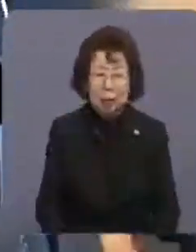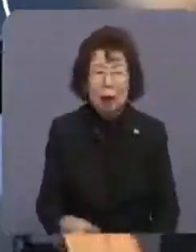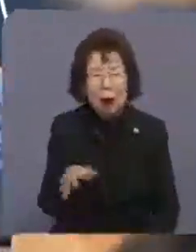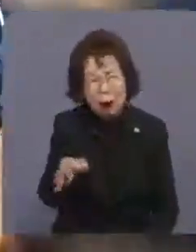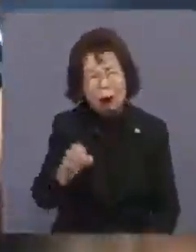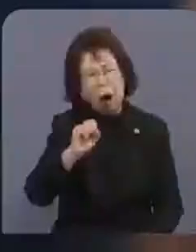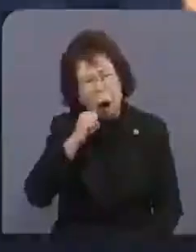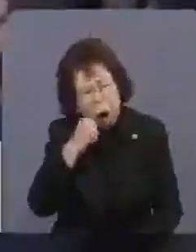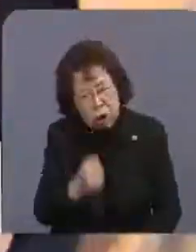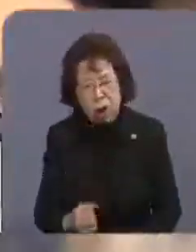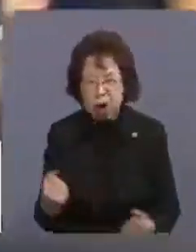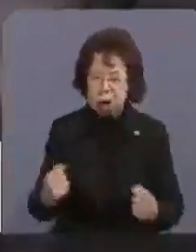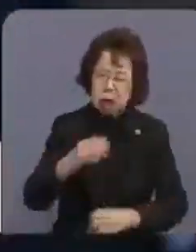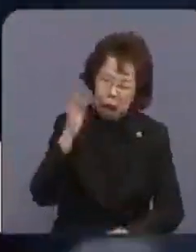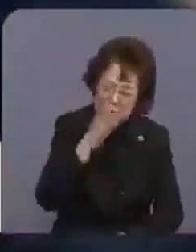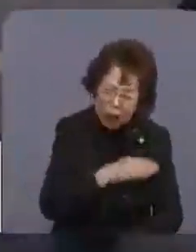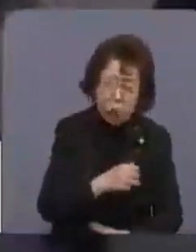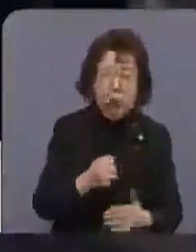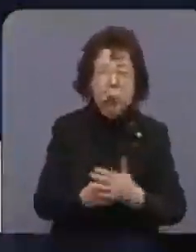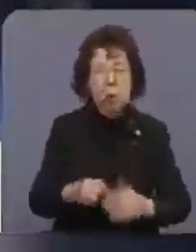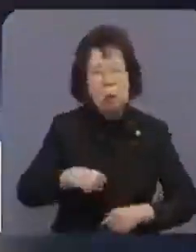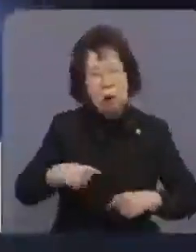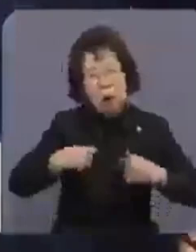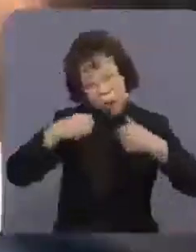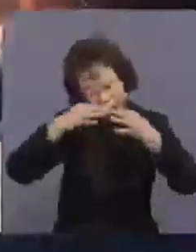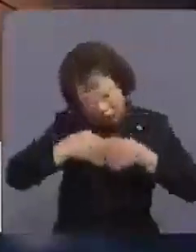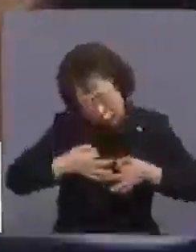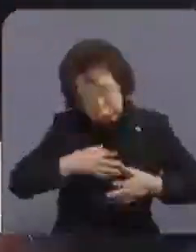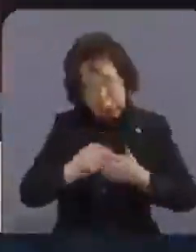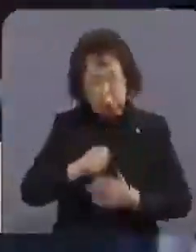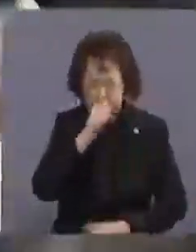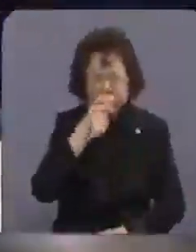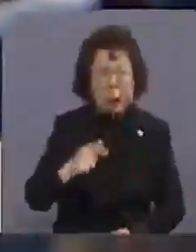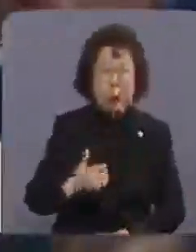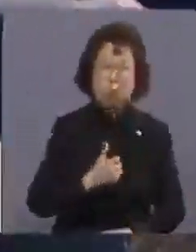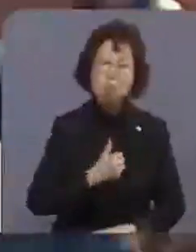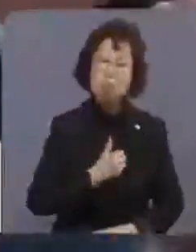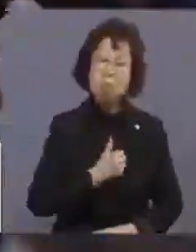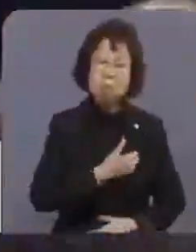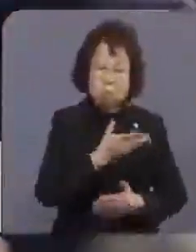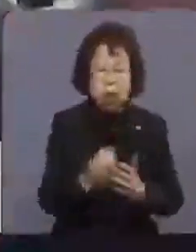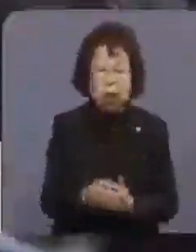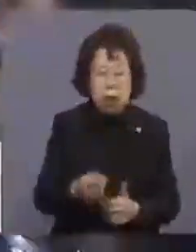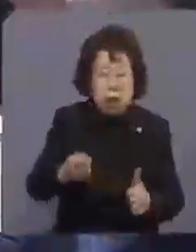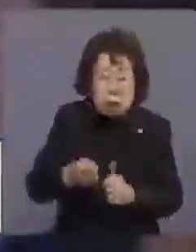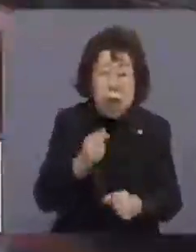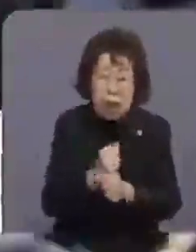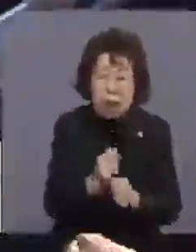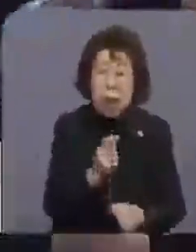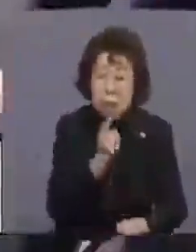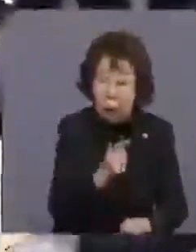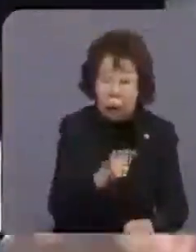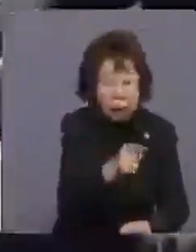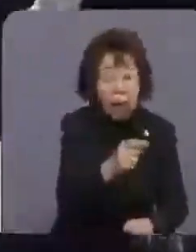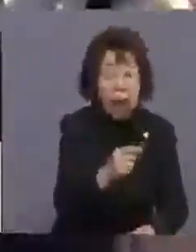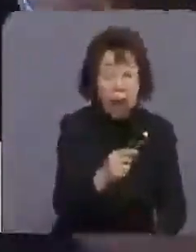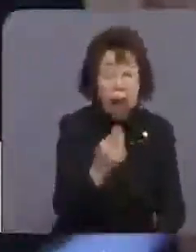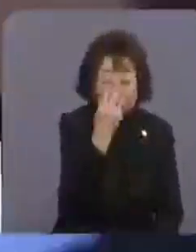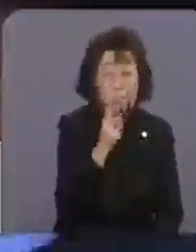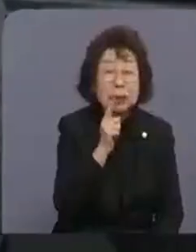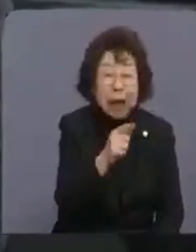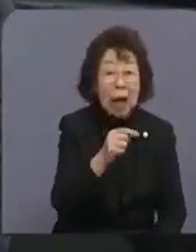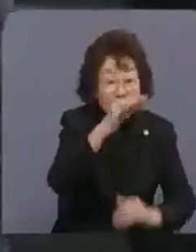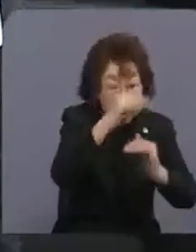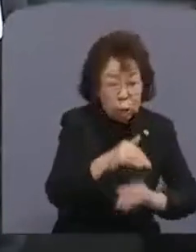어려움과 건강악화 등으로 자포자기의 심정과 영웅심리 범을 질렀다는 검의 판을 부인한